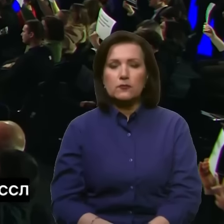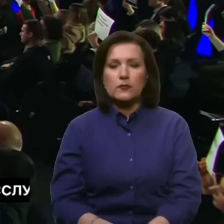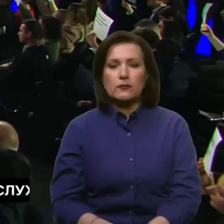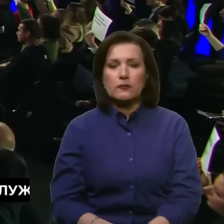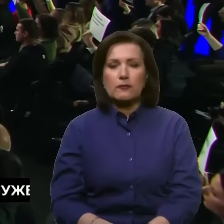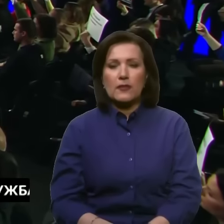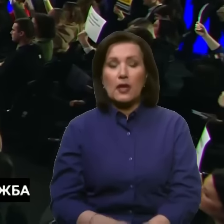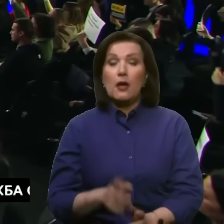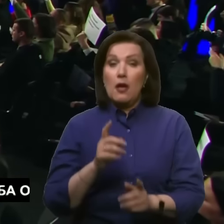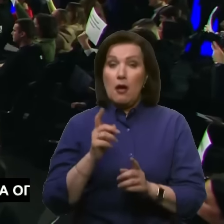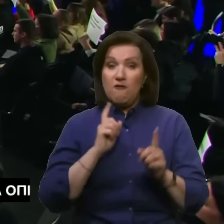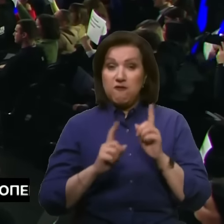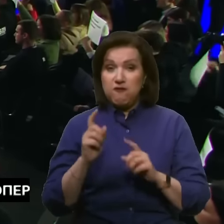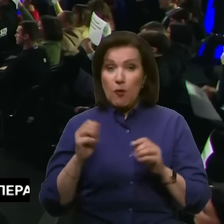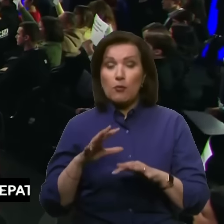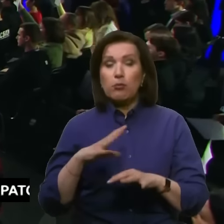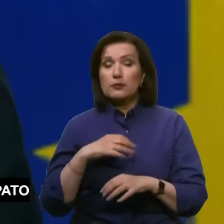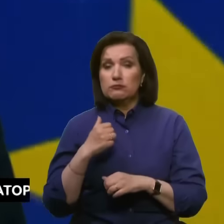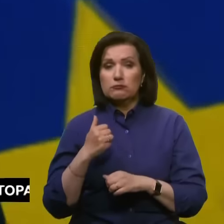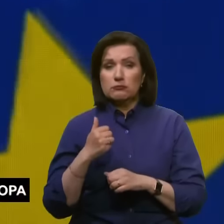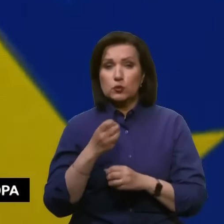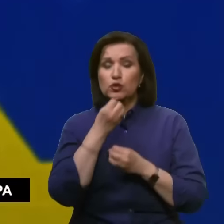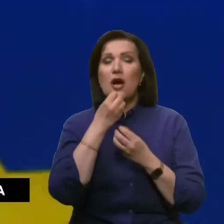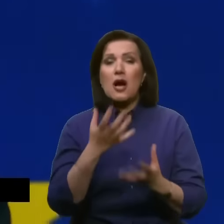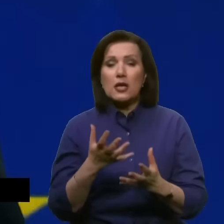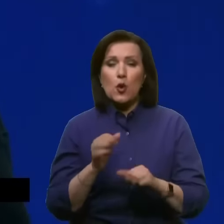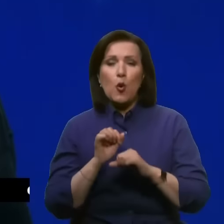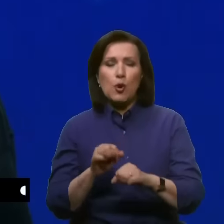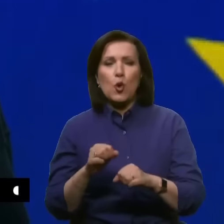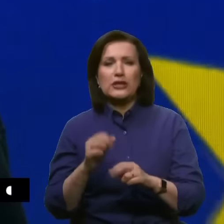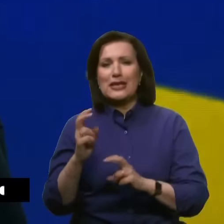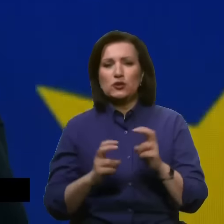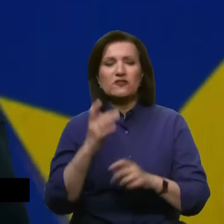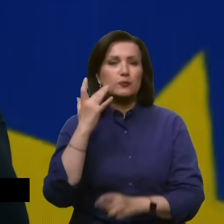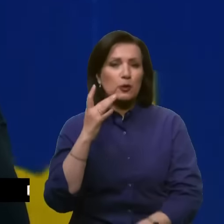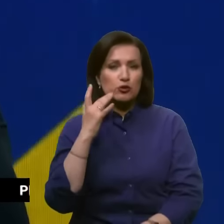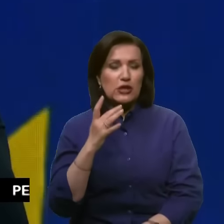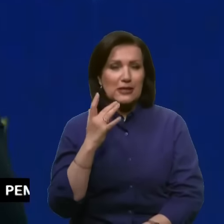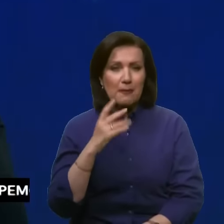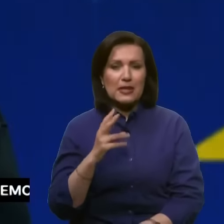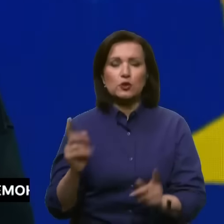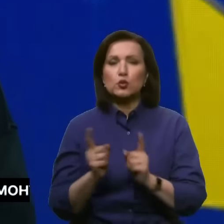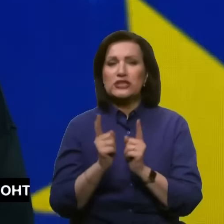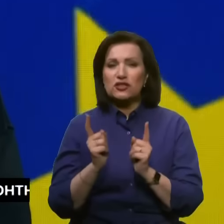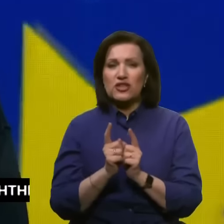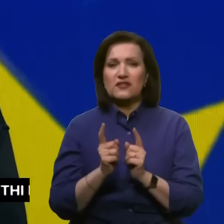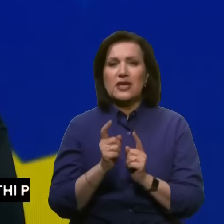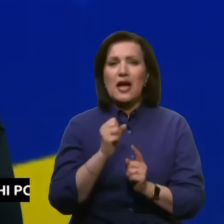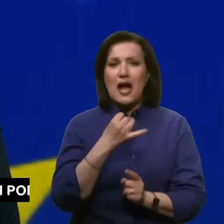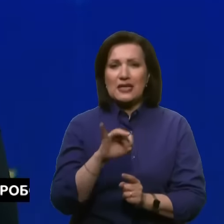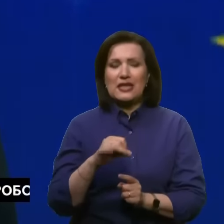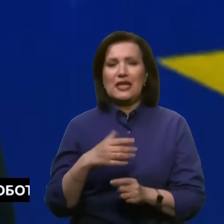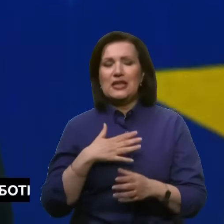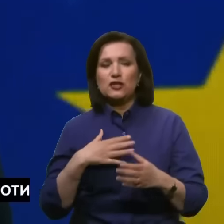Форум, до речі, пройшов дуже гарно, форум оборонних індустрій в Сполучених Штатах Америки. Зустрічався Андрій,